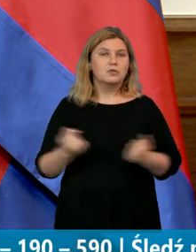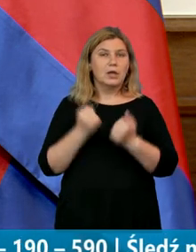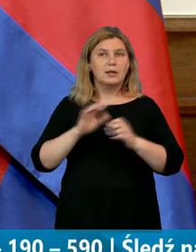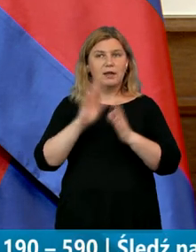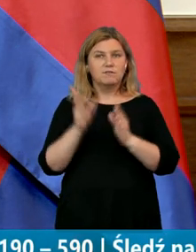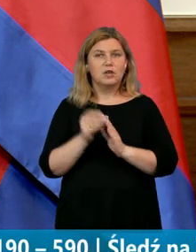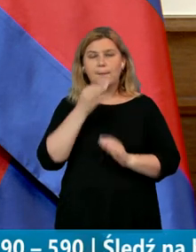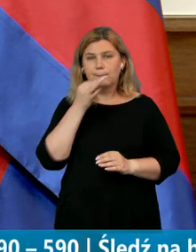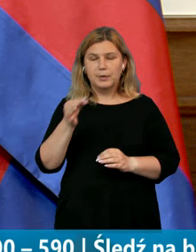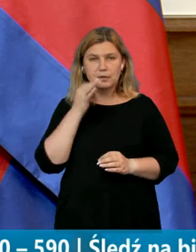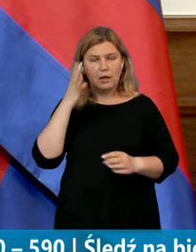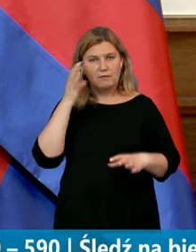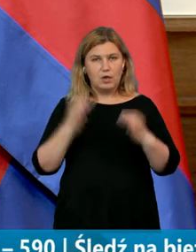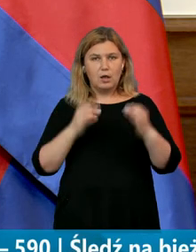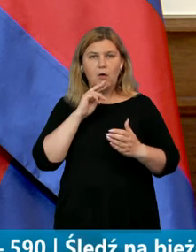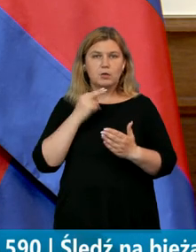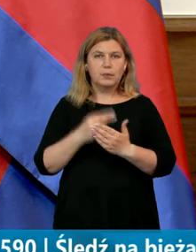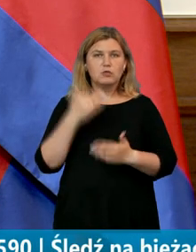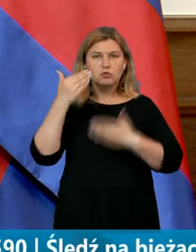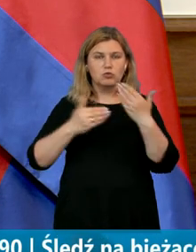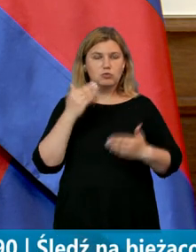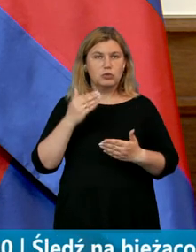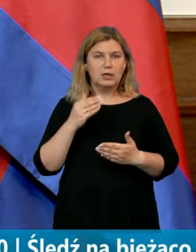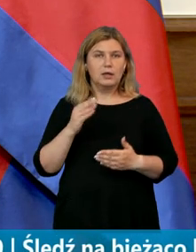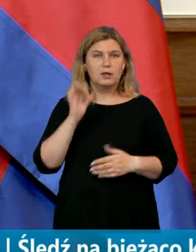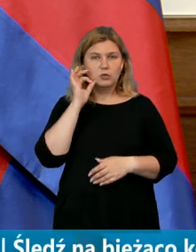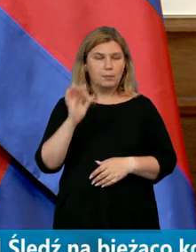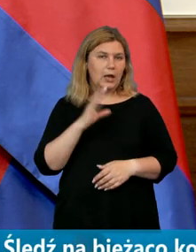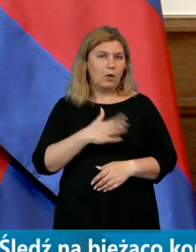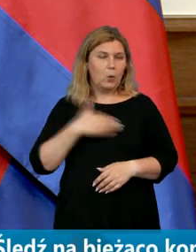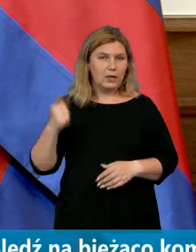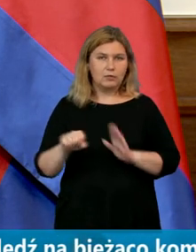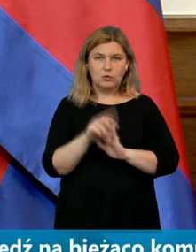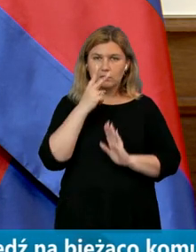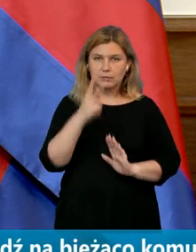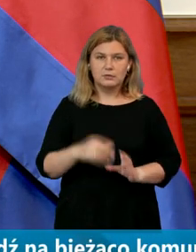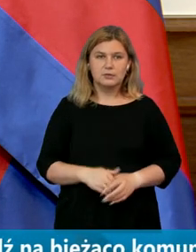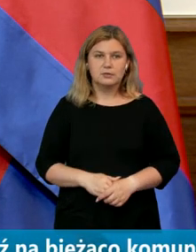Wasze pytania i wątpliwości odpowiadać. Życzę wszystkim miłego weekendu i do zobaczenia.